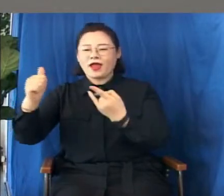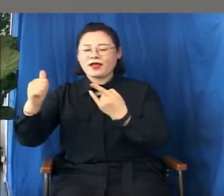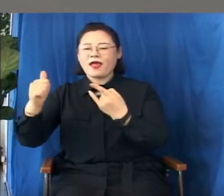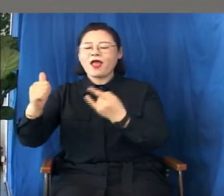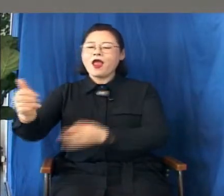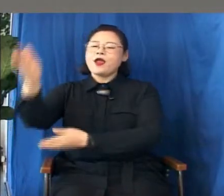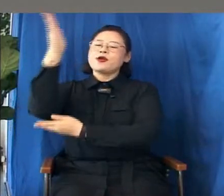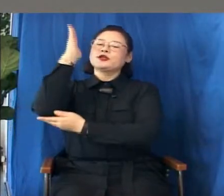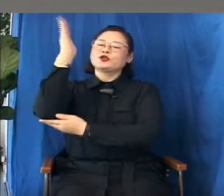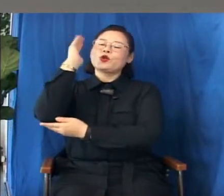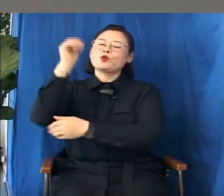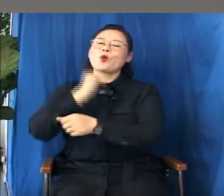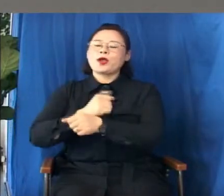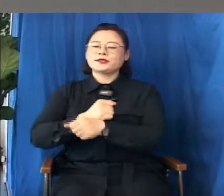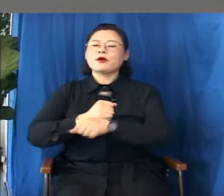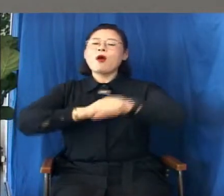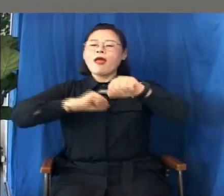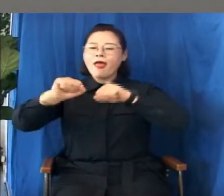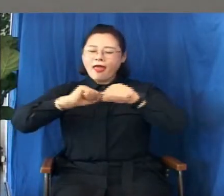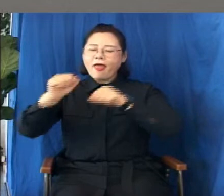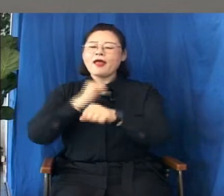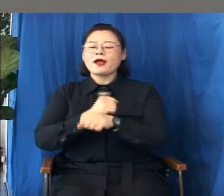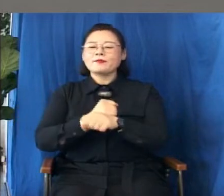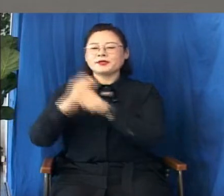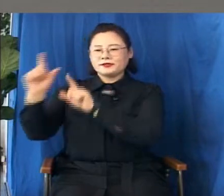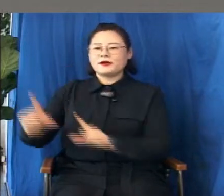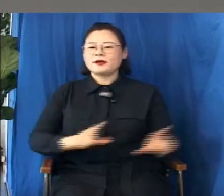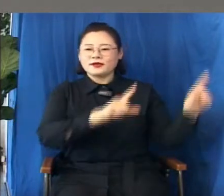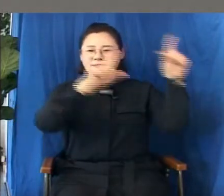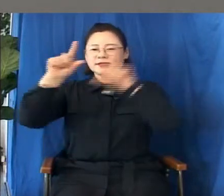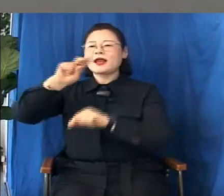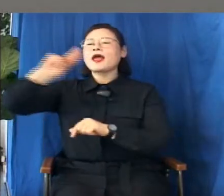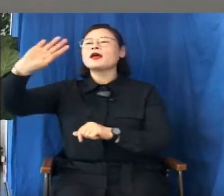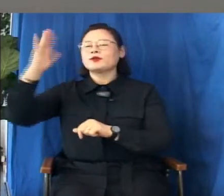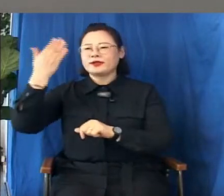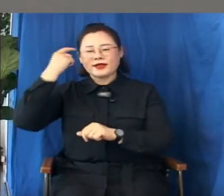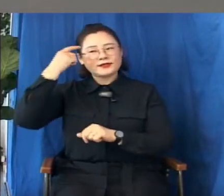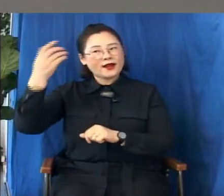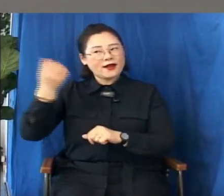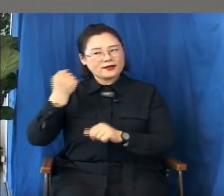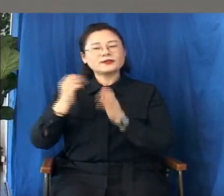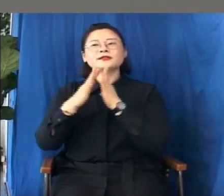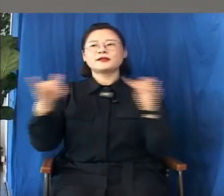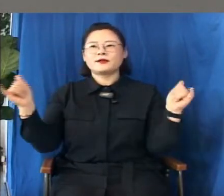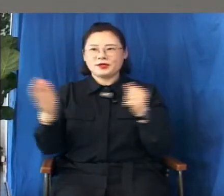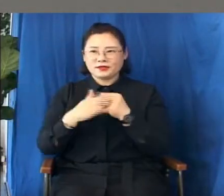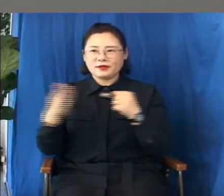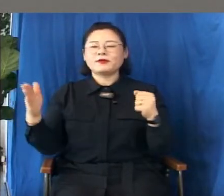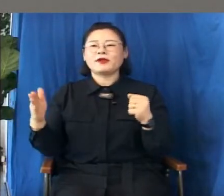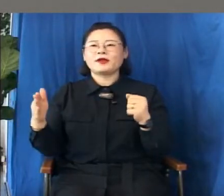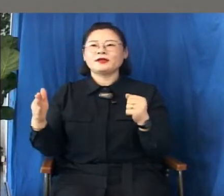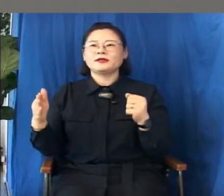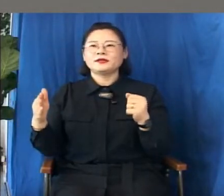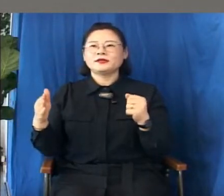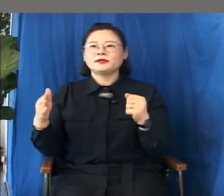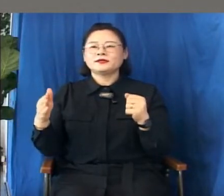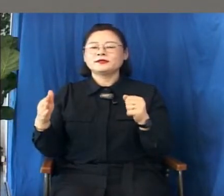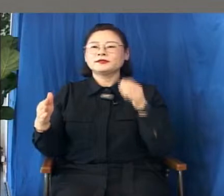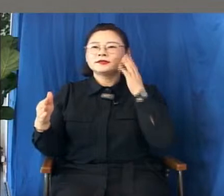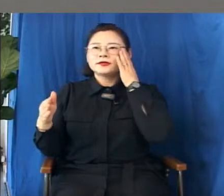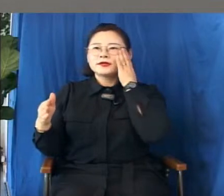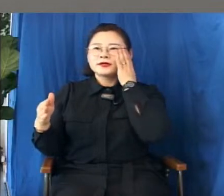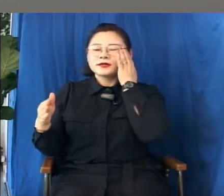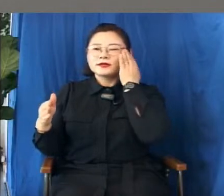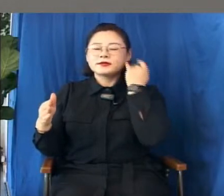들어가서 그들이 실천하면서 살아야 된다. 이렇게 생각하던 사람이라서 약간 조금